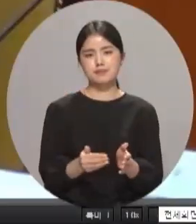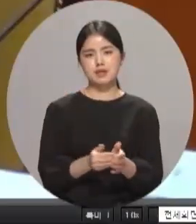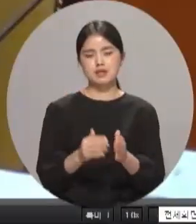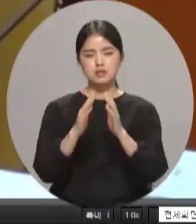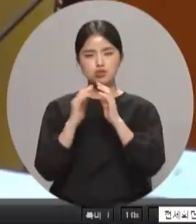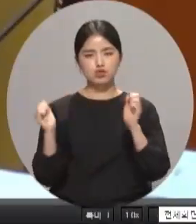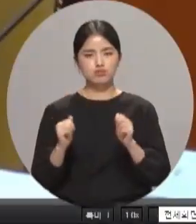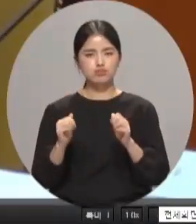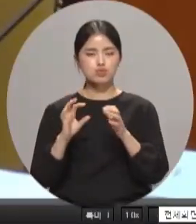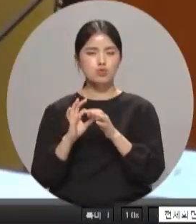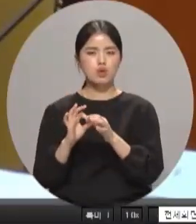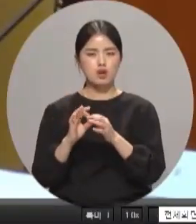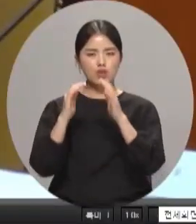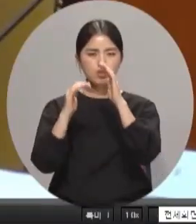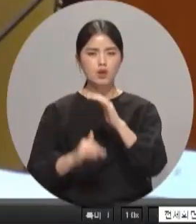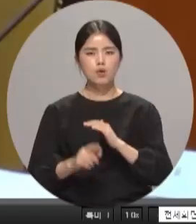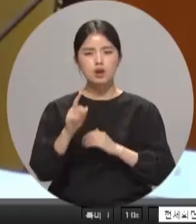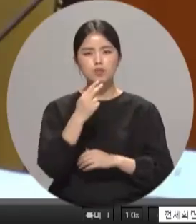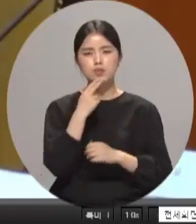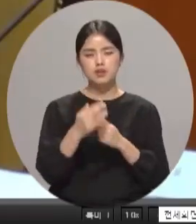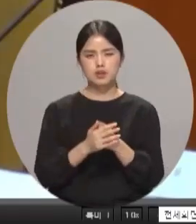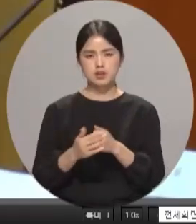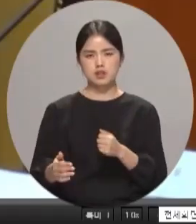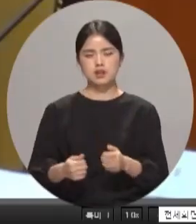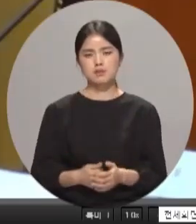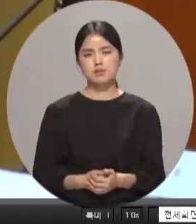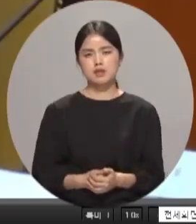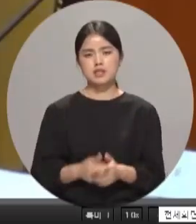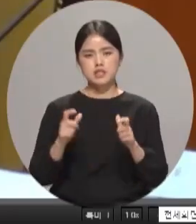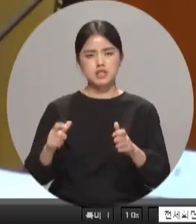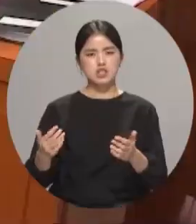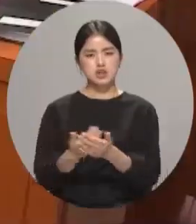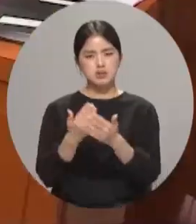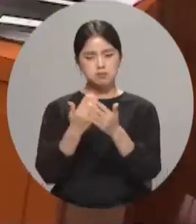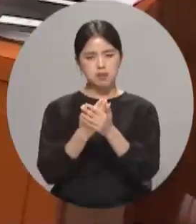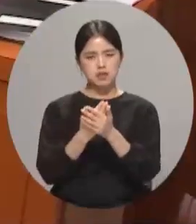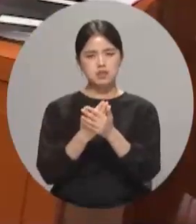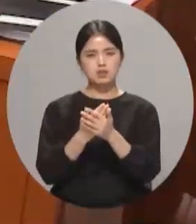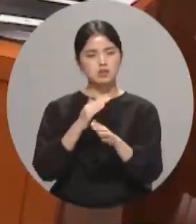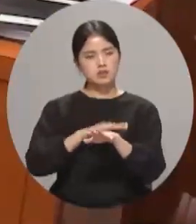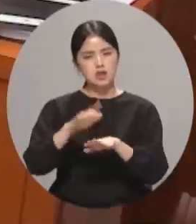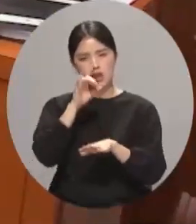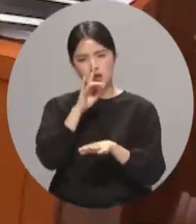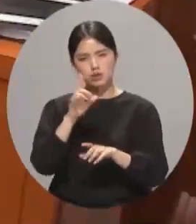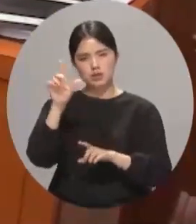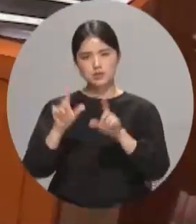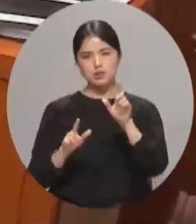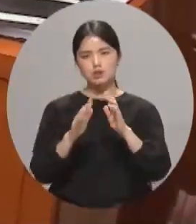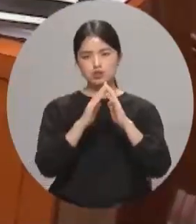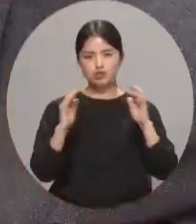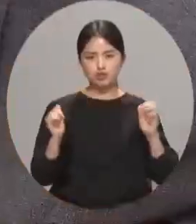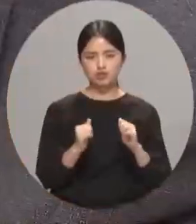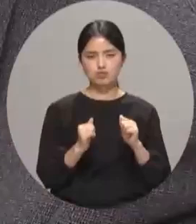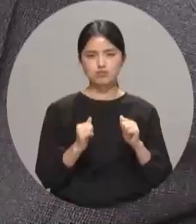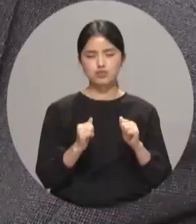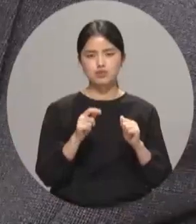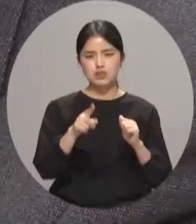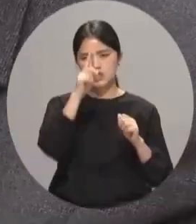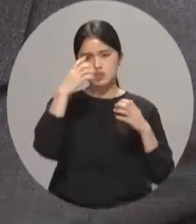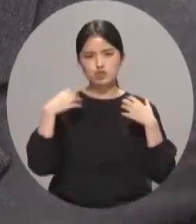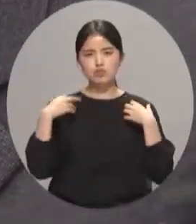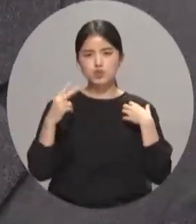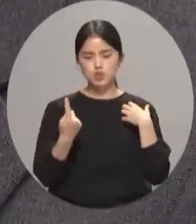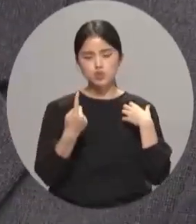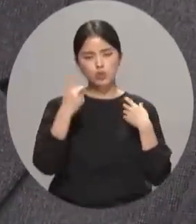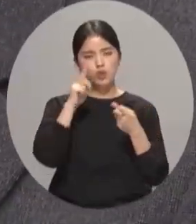전북 관련 내용이 없었기 때문입니다. 가뜩이나 지역 발전이 터덕이는 상황에서 정부 계획에서도 외면받는 처지가